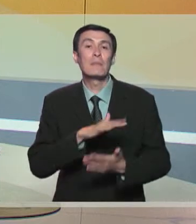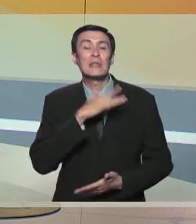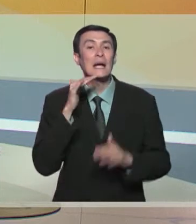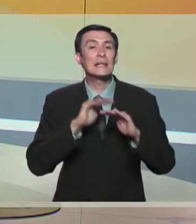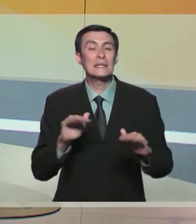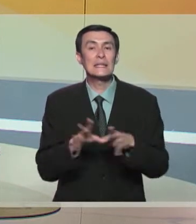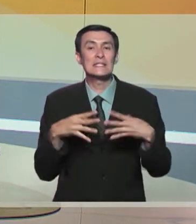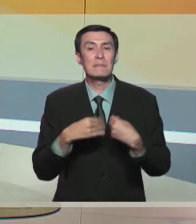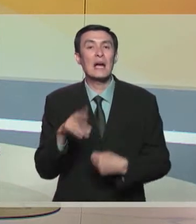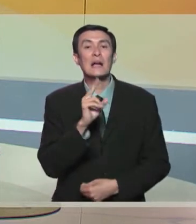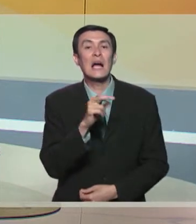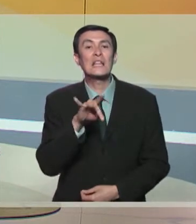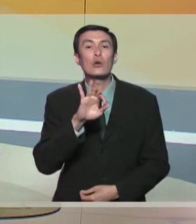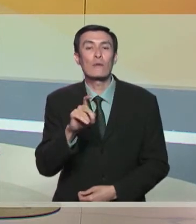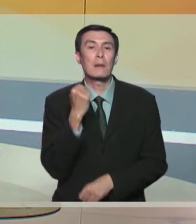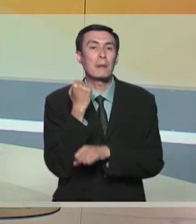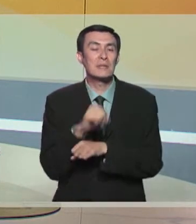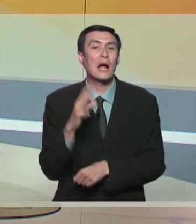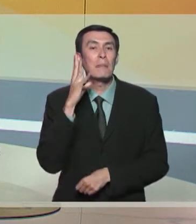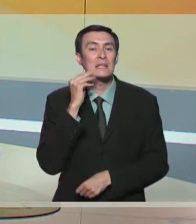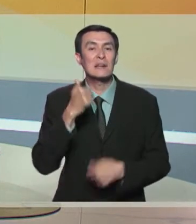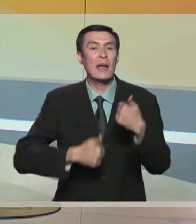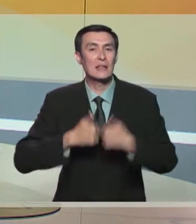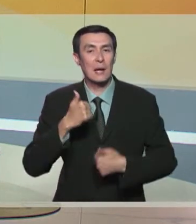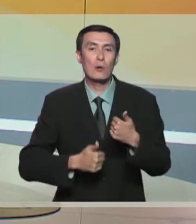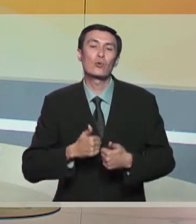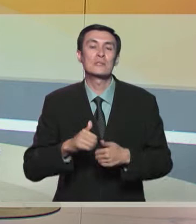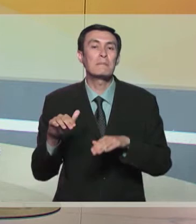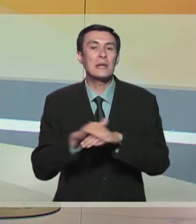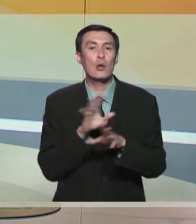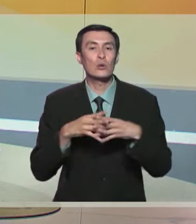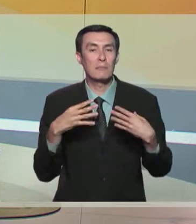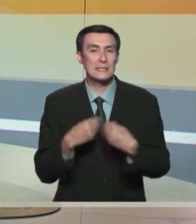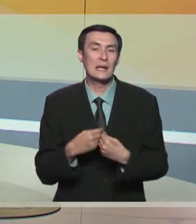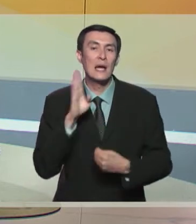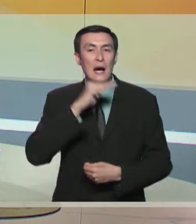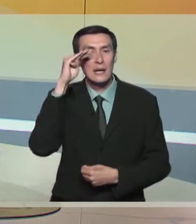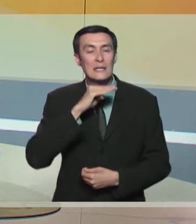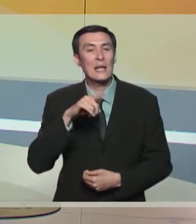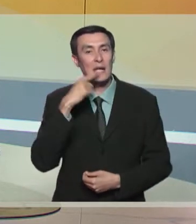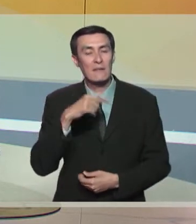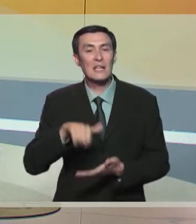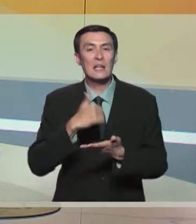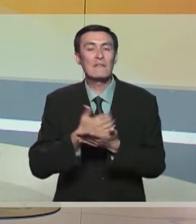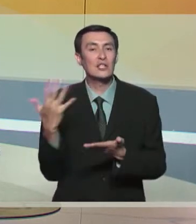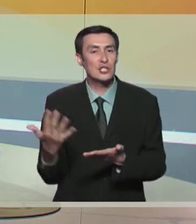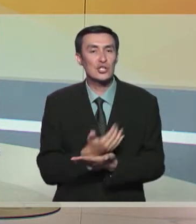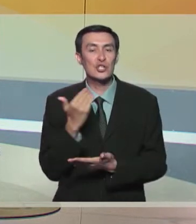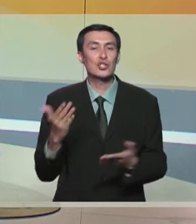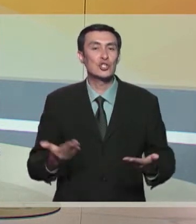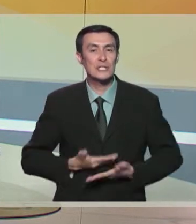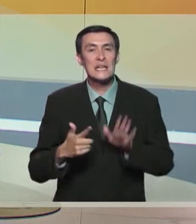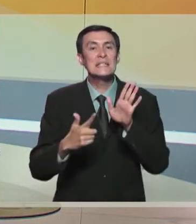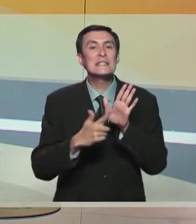Многодетная семья Кадыровых – одни из победителей алматинского этапа конкурса «Мире Лёдбаса». Родители говорят, главное достижение их жизни